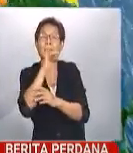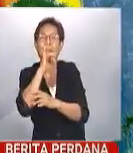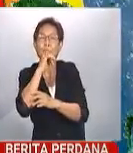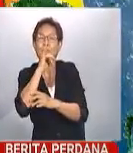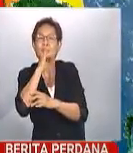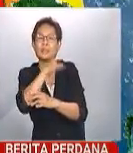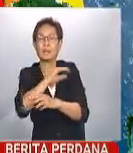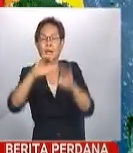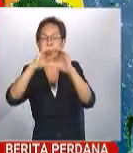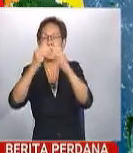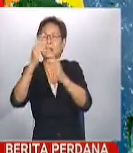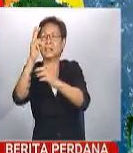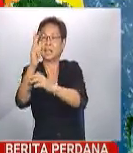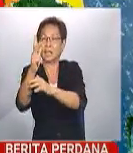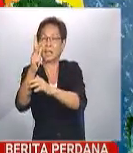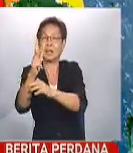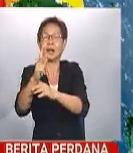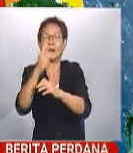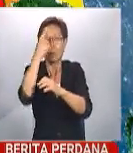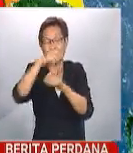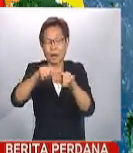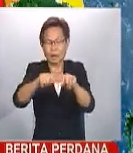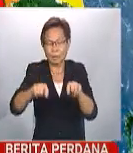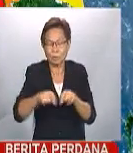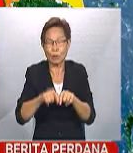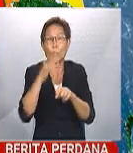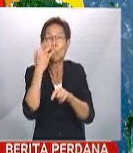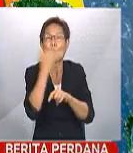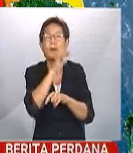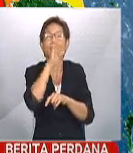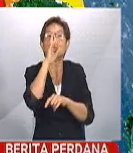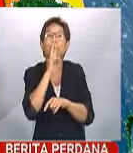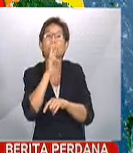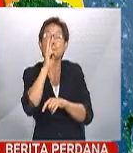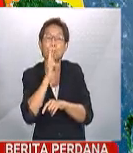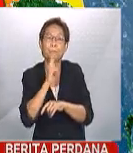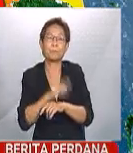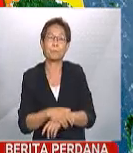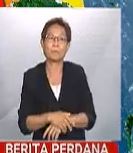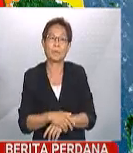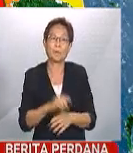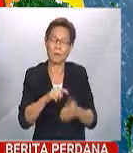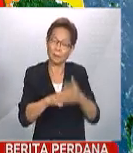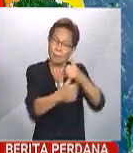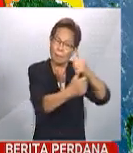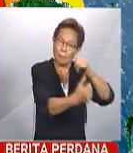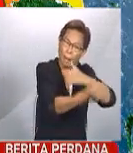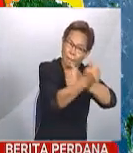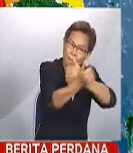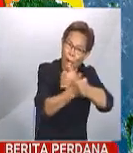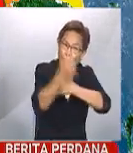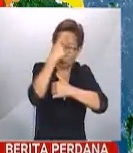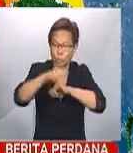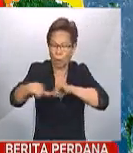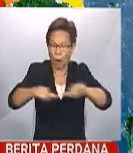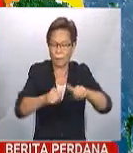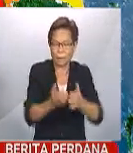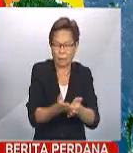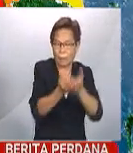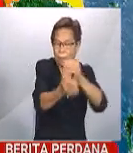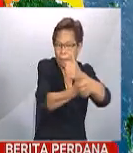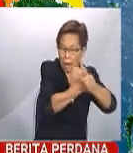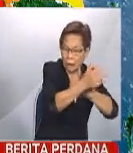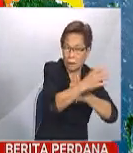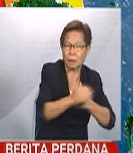berwarna jingga dan kategori ketiga bagi kawasan perairan yang berwarna merah. Keadaan ini adalah berbahaya untuk sebarang aktiviti